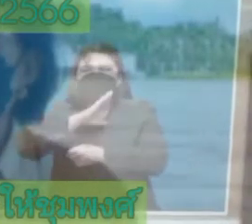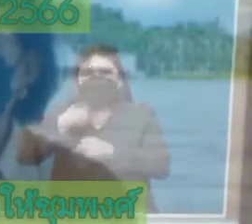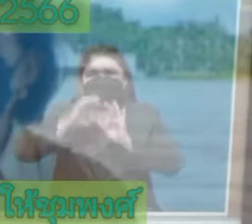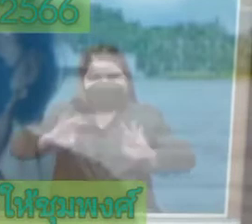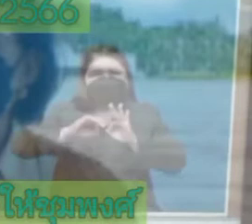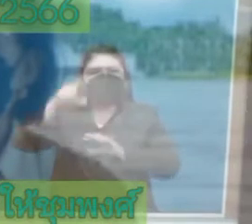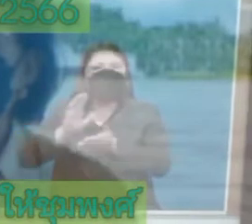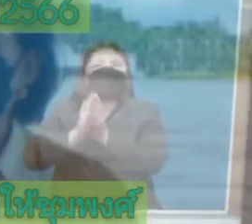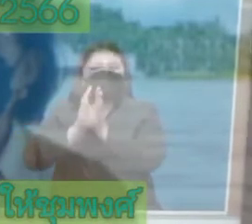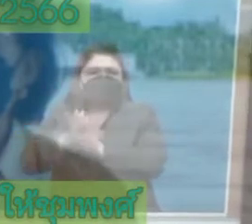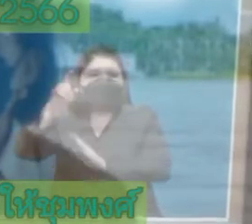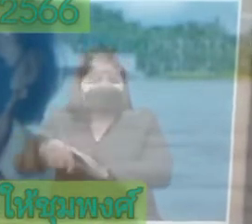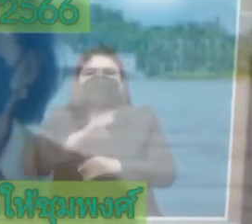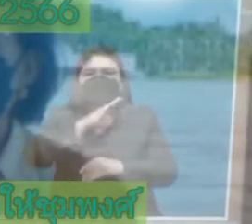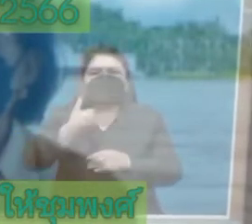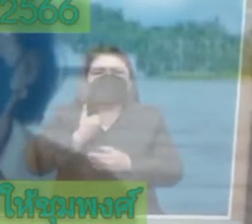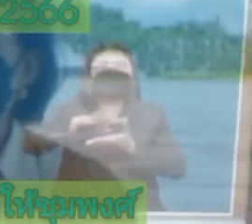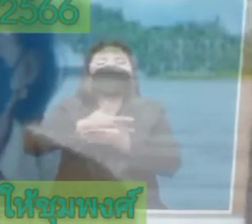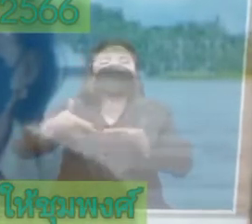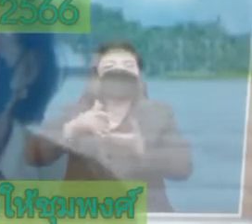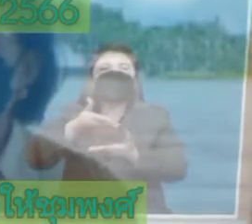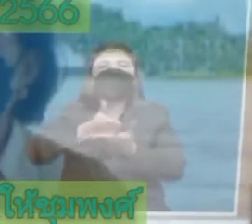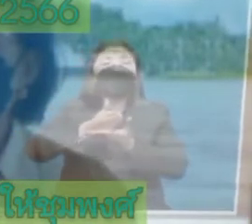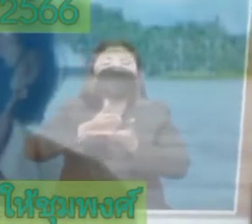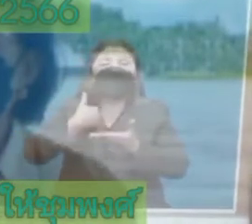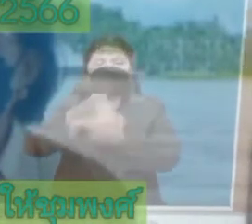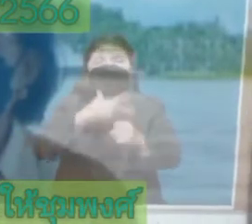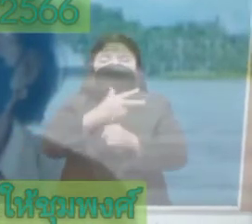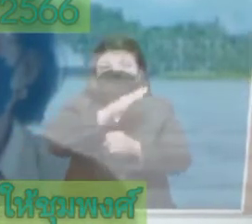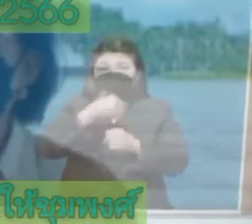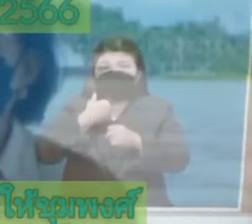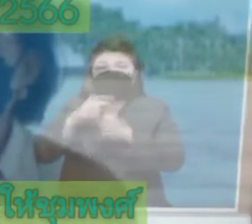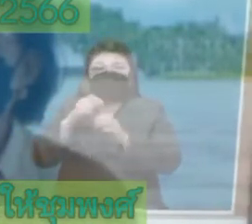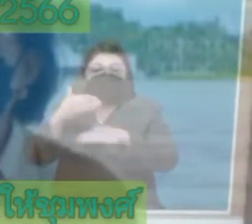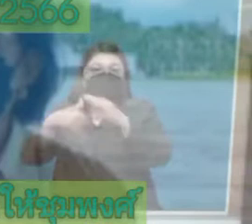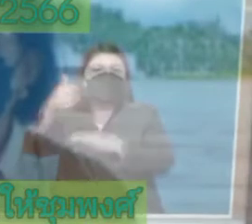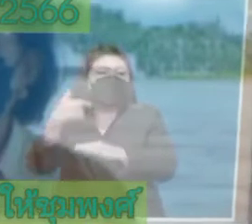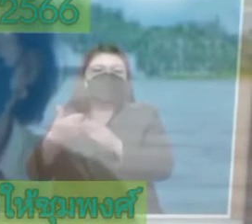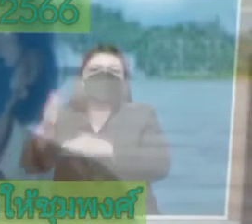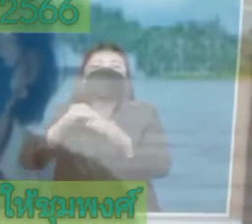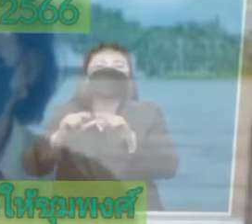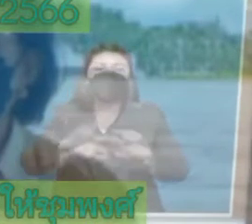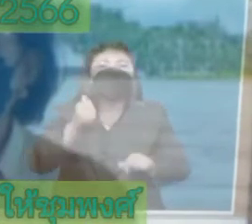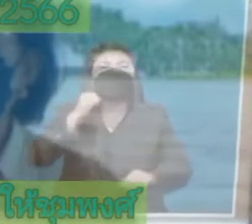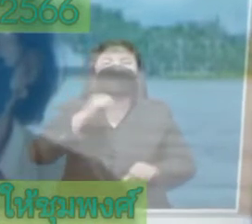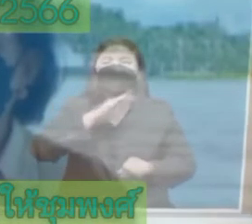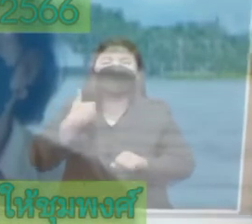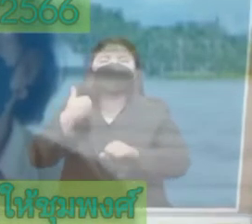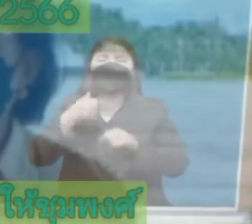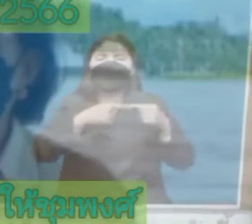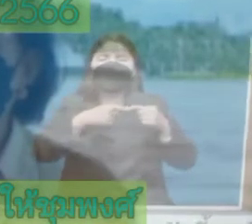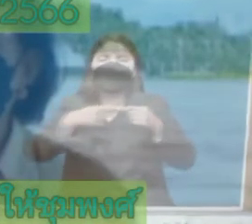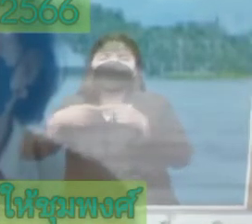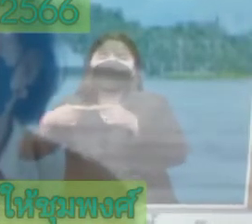เป็นการปรับแผนระยะปานกลาง3ปีถ้ามันดีขึ้นถ้าไม่มีอะไรเราก็ลดลงไปเท่าเดิมไม่ใช่แช่ไปโน่นต